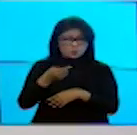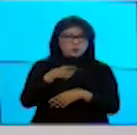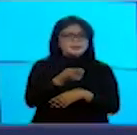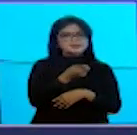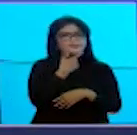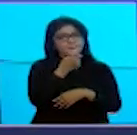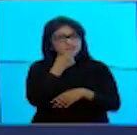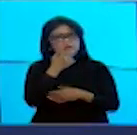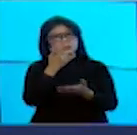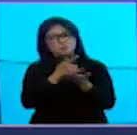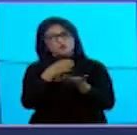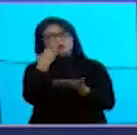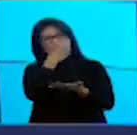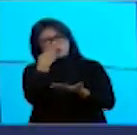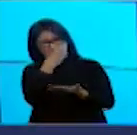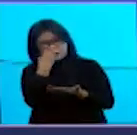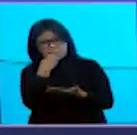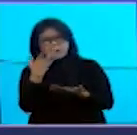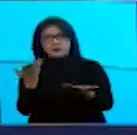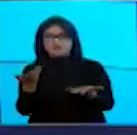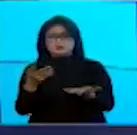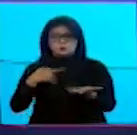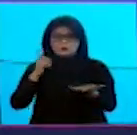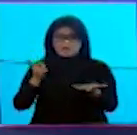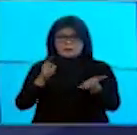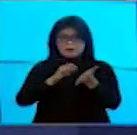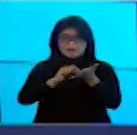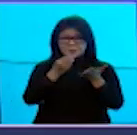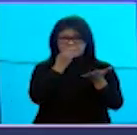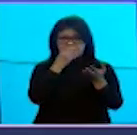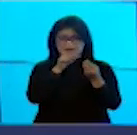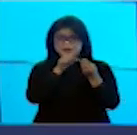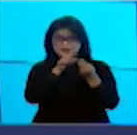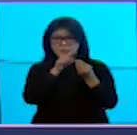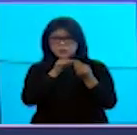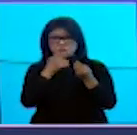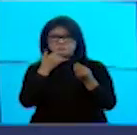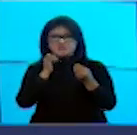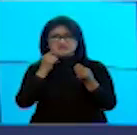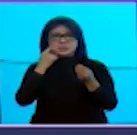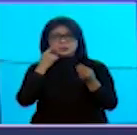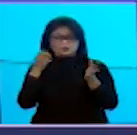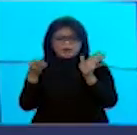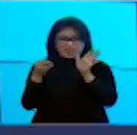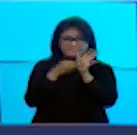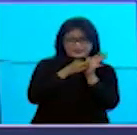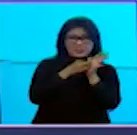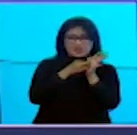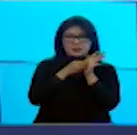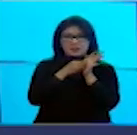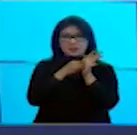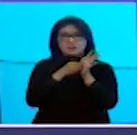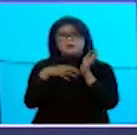menurut saya, jadi yang namanya makanan itu kan tidak sempat menempel di gigi. Jadi ya